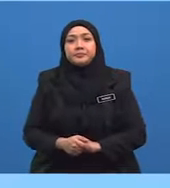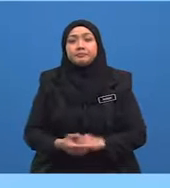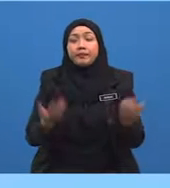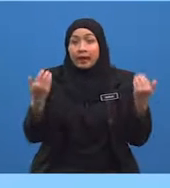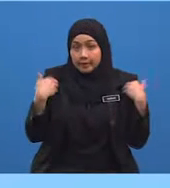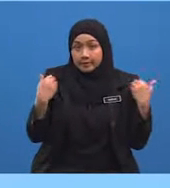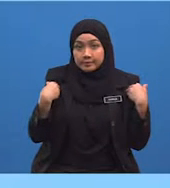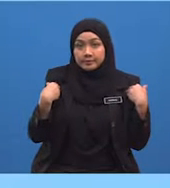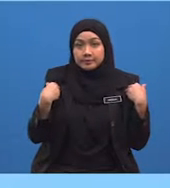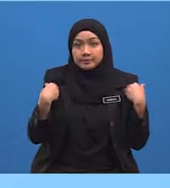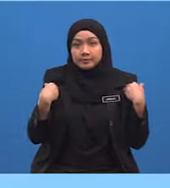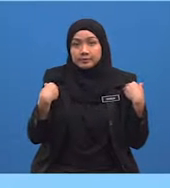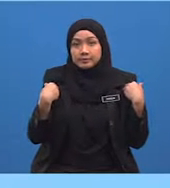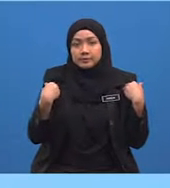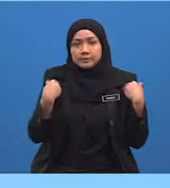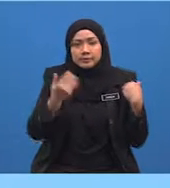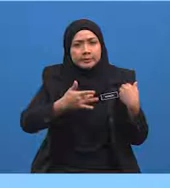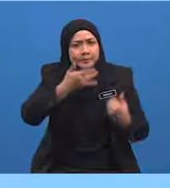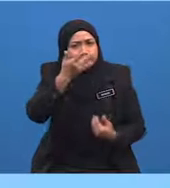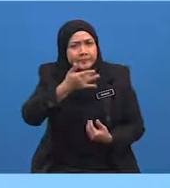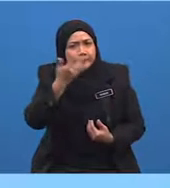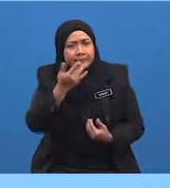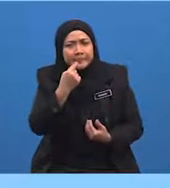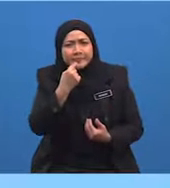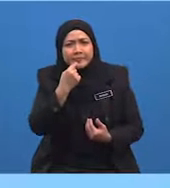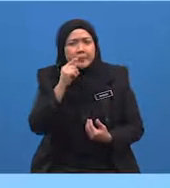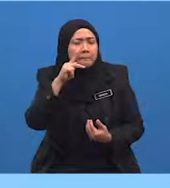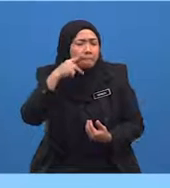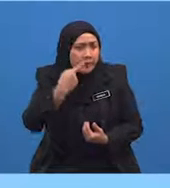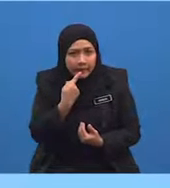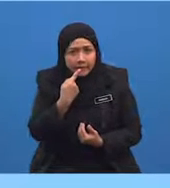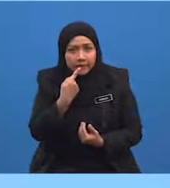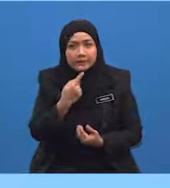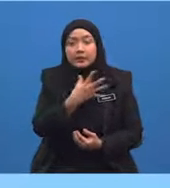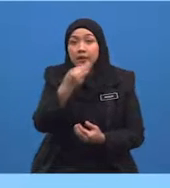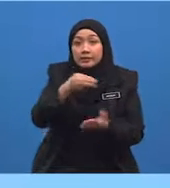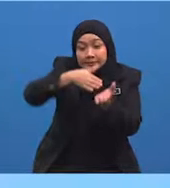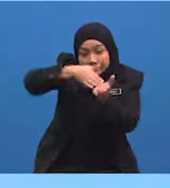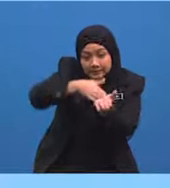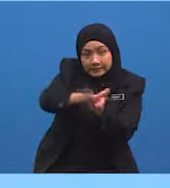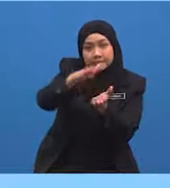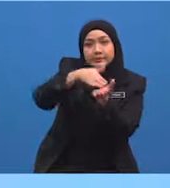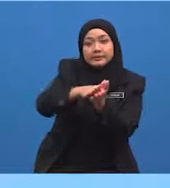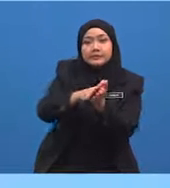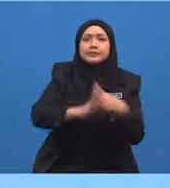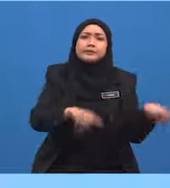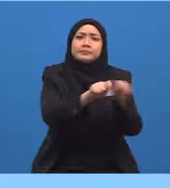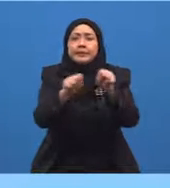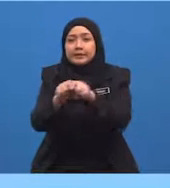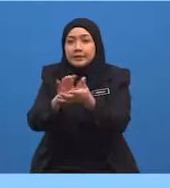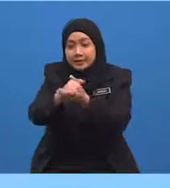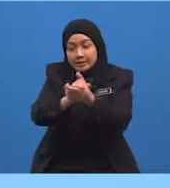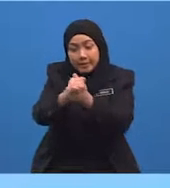pula mempunyai rasa yang pahit. Berasa licin seperti sabun